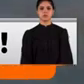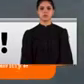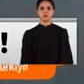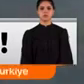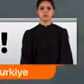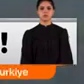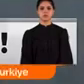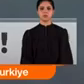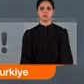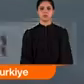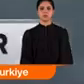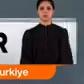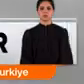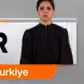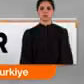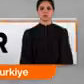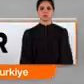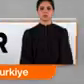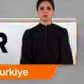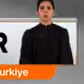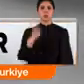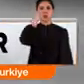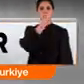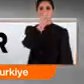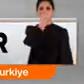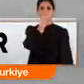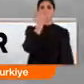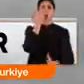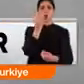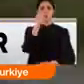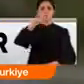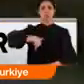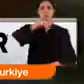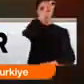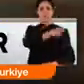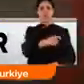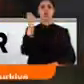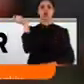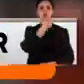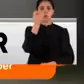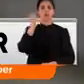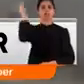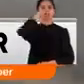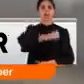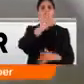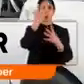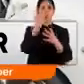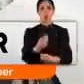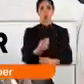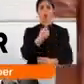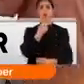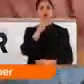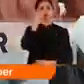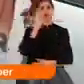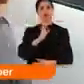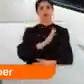ediyorsun. Şimdi bana şeytan dedin. Yüzü kanlı olan bir avukat, beyzbol sopası ve bıçakla saldırıya uğradığı iddiasında.